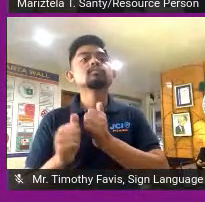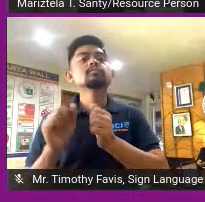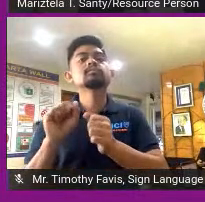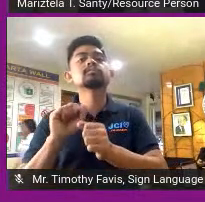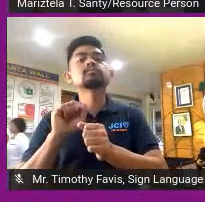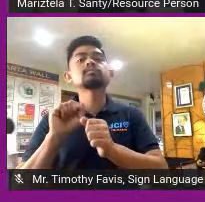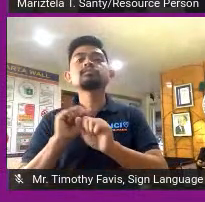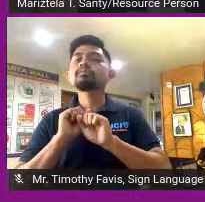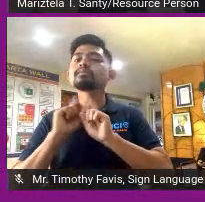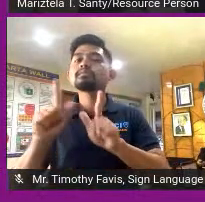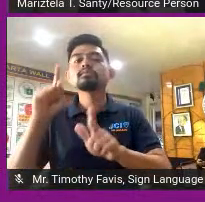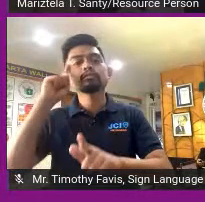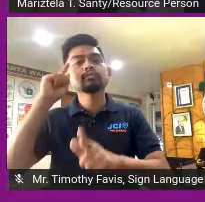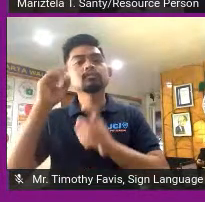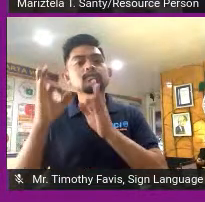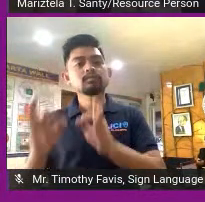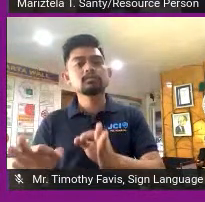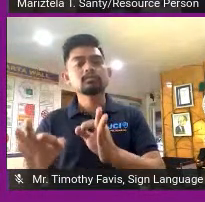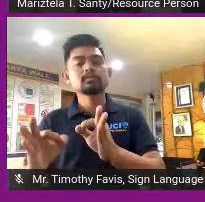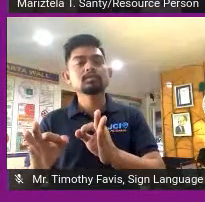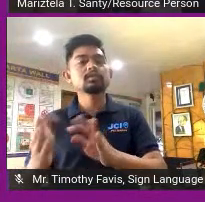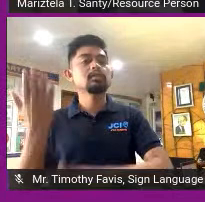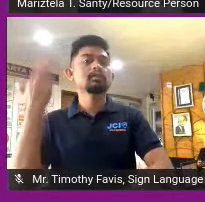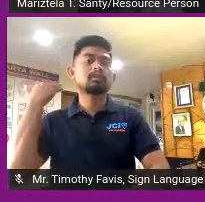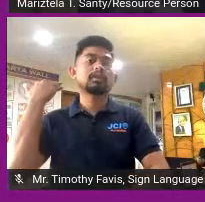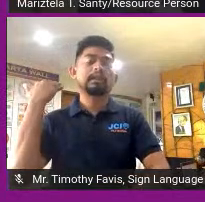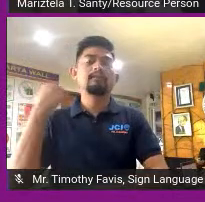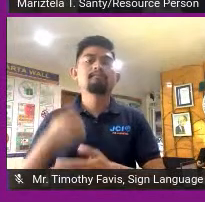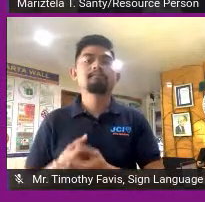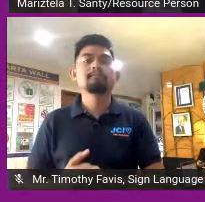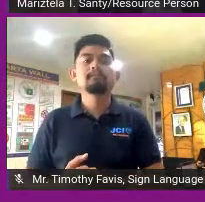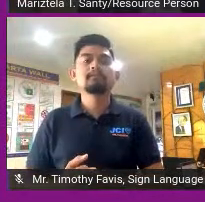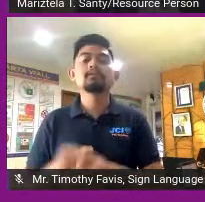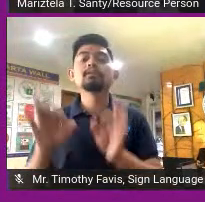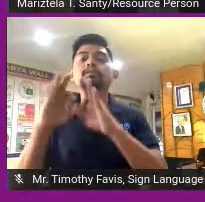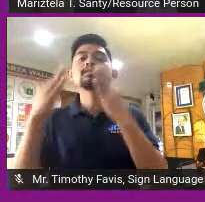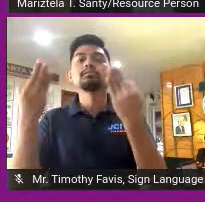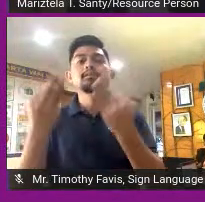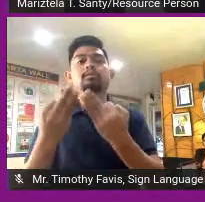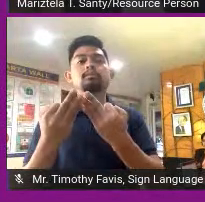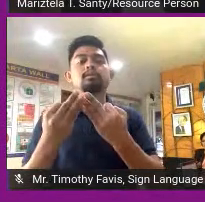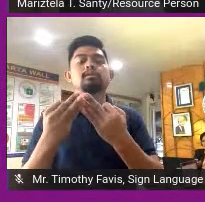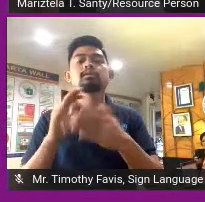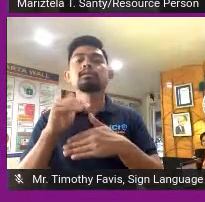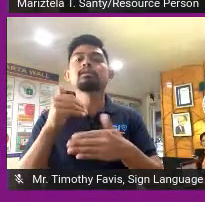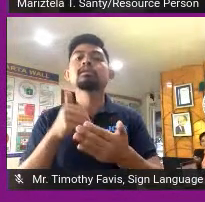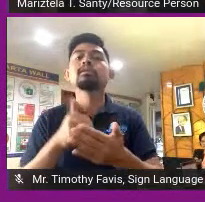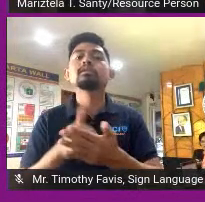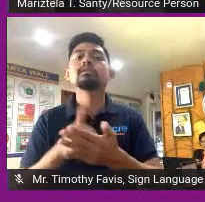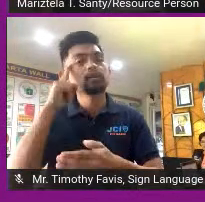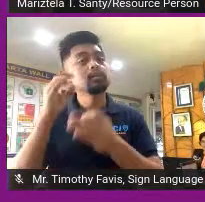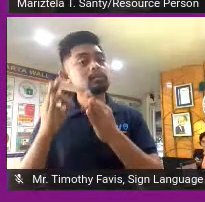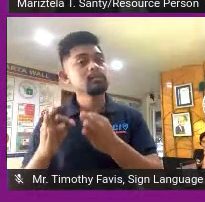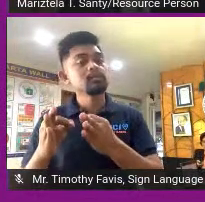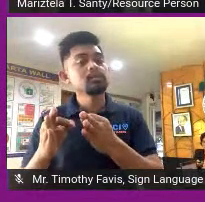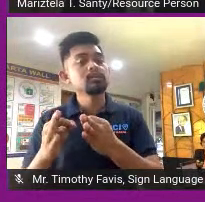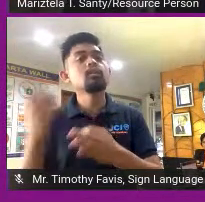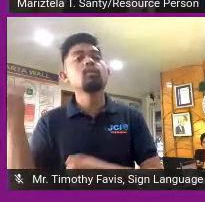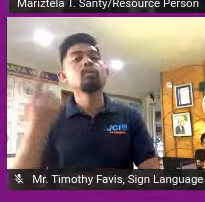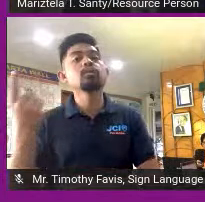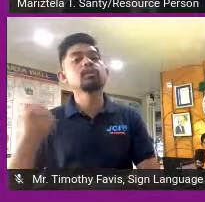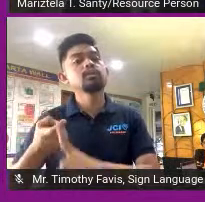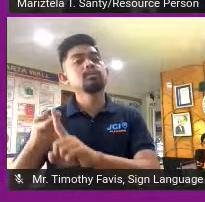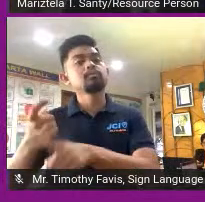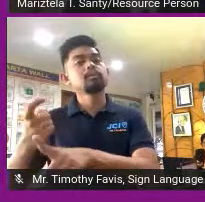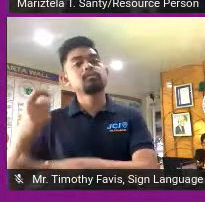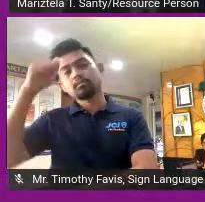na decision, lalo noon sa pamilya, lahat na decision ay sa lalaki.